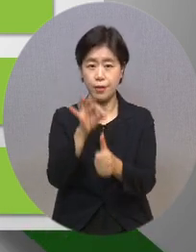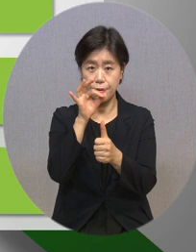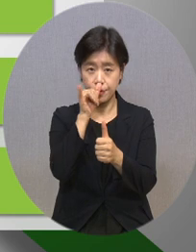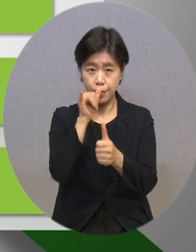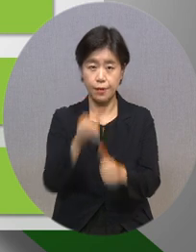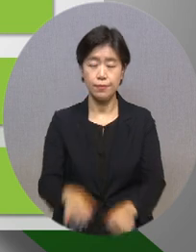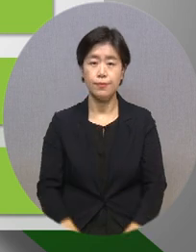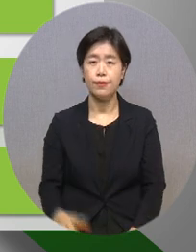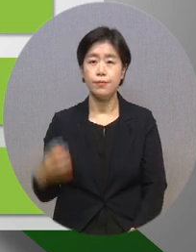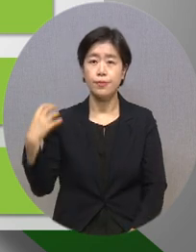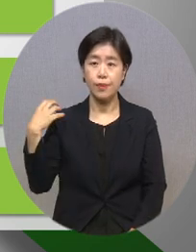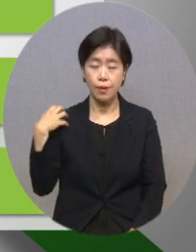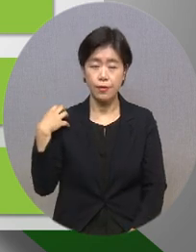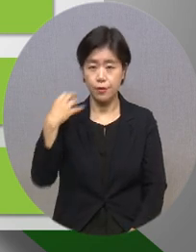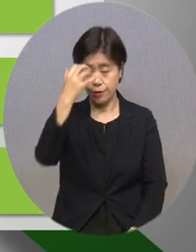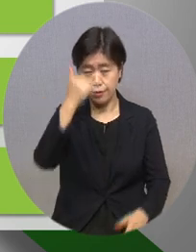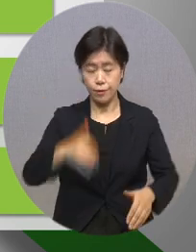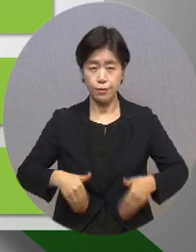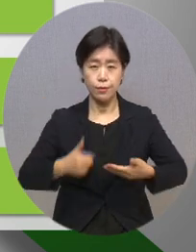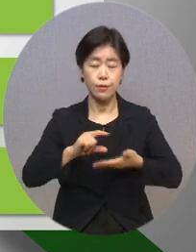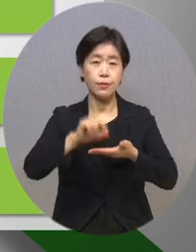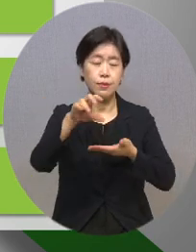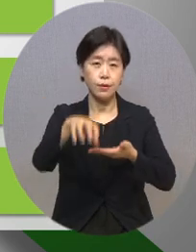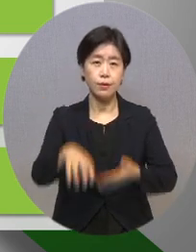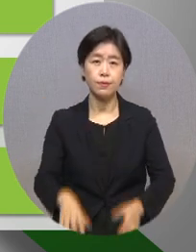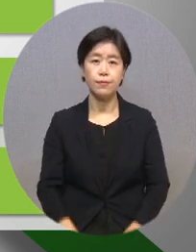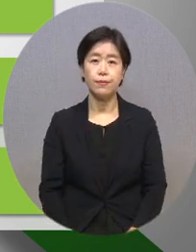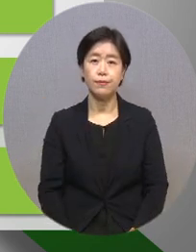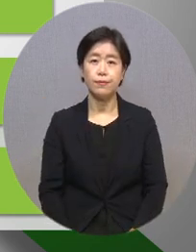채용하며 담당지사는 충남지사입니다.